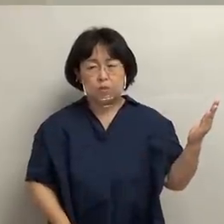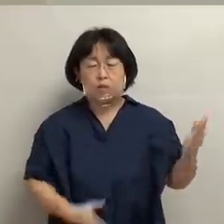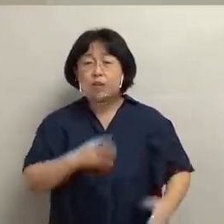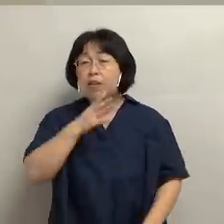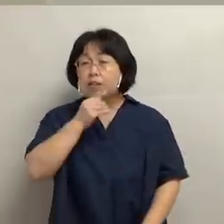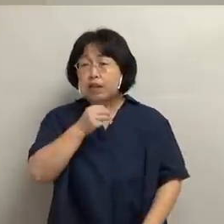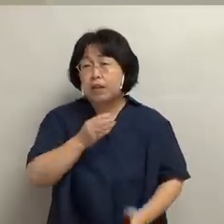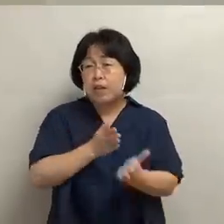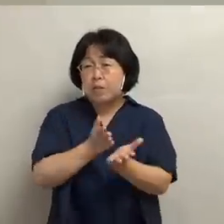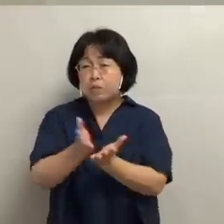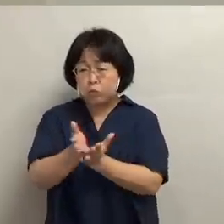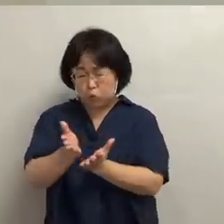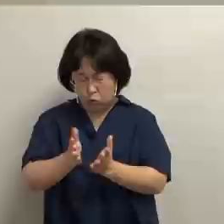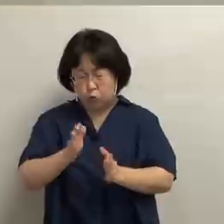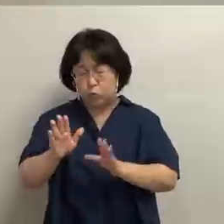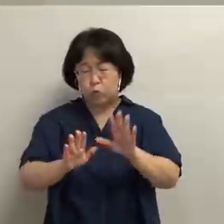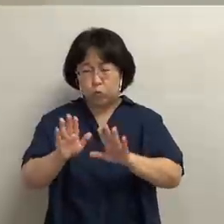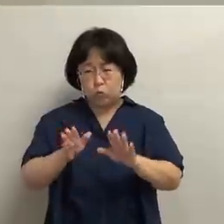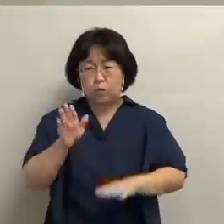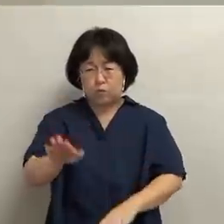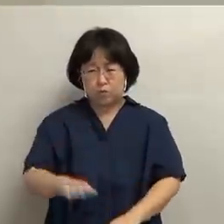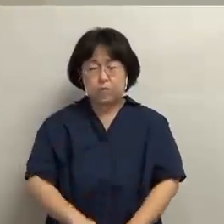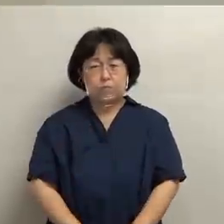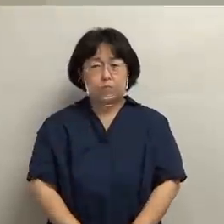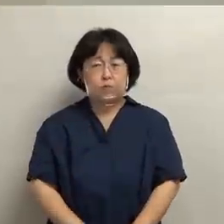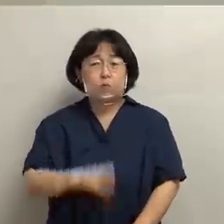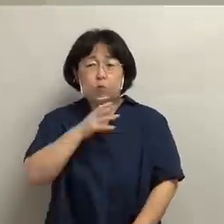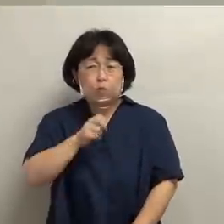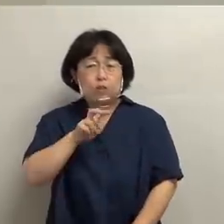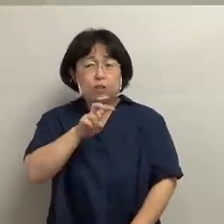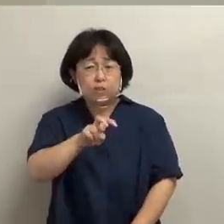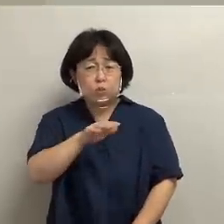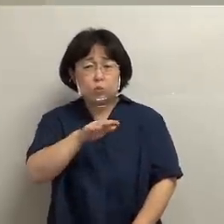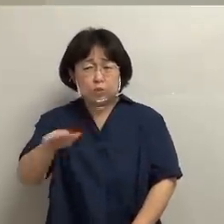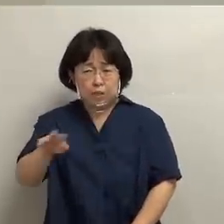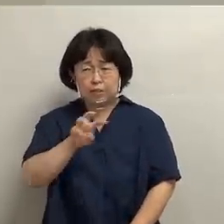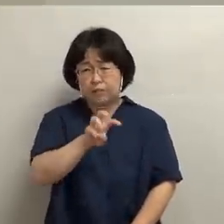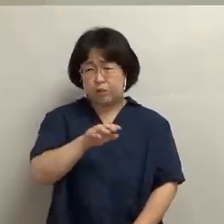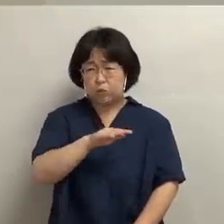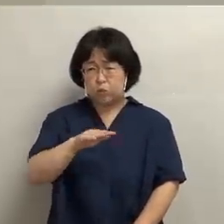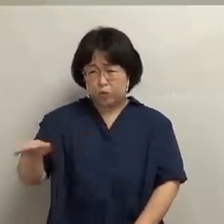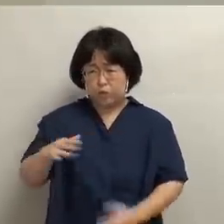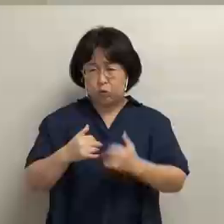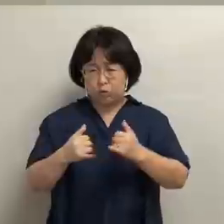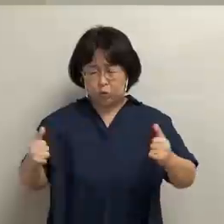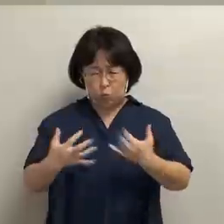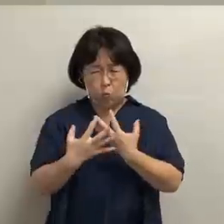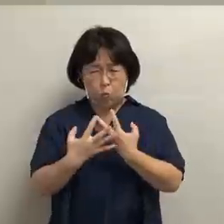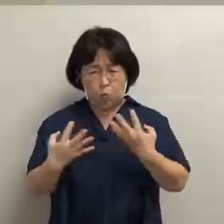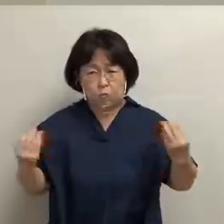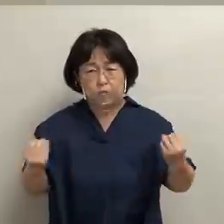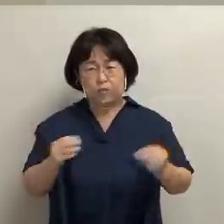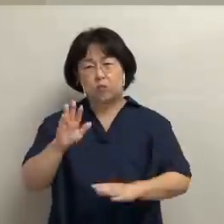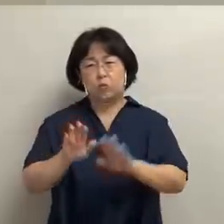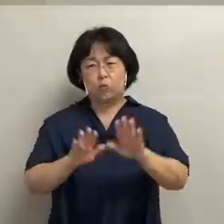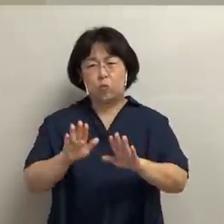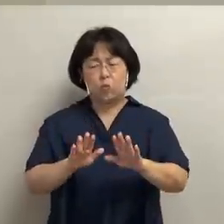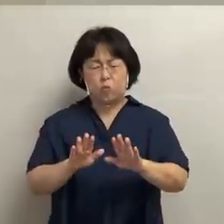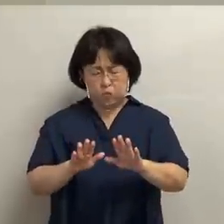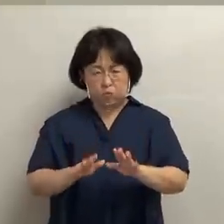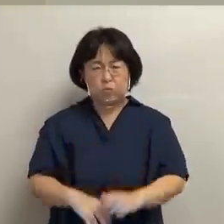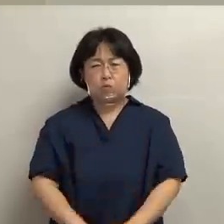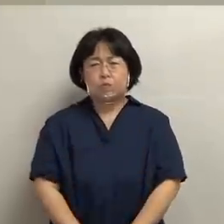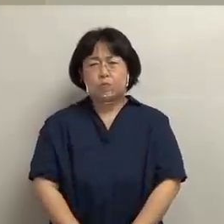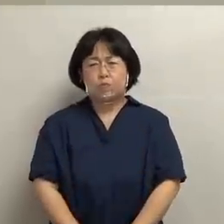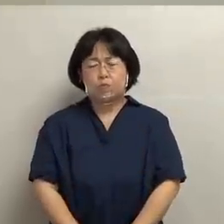別の状況です非正規20代から30代の方の割合が最ももうあの